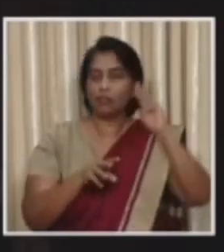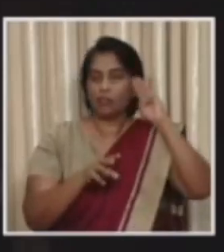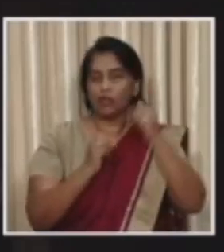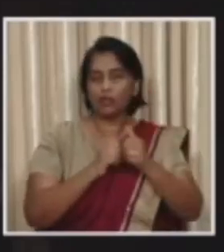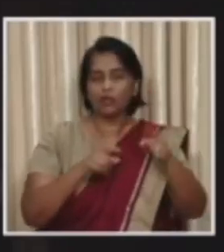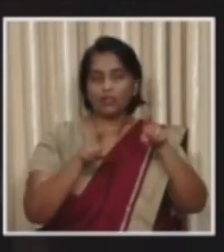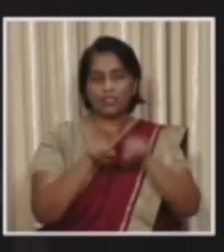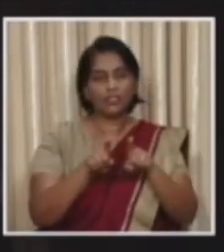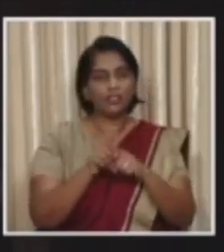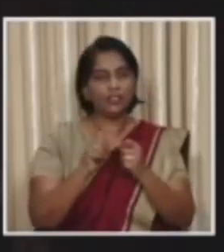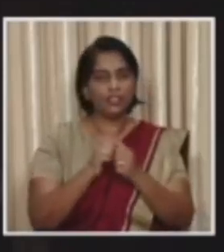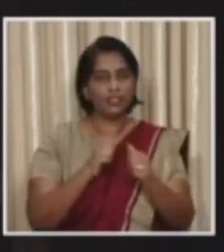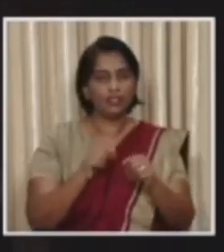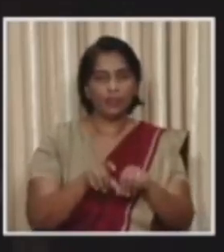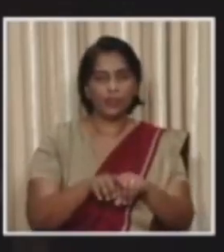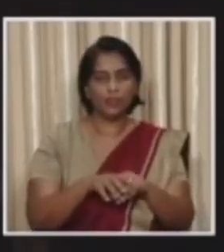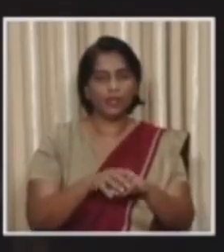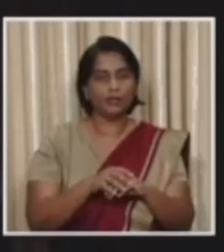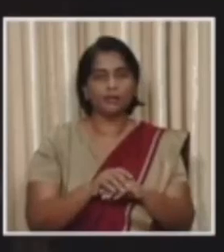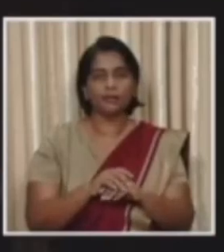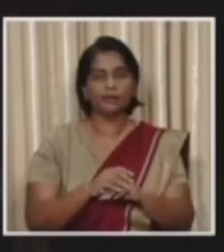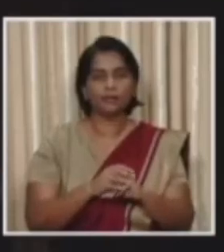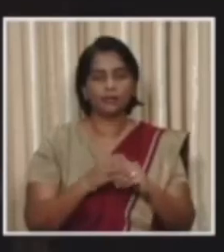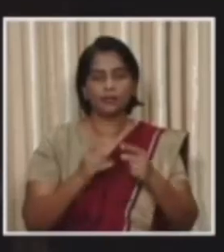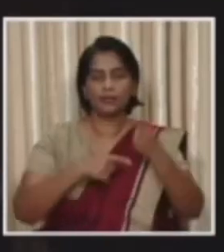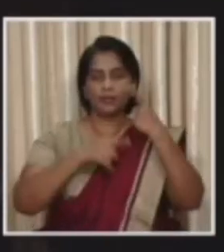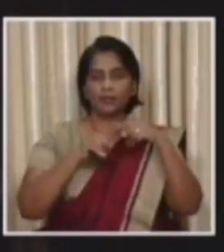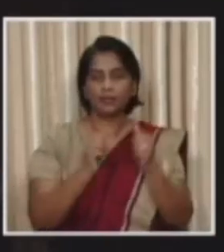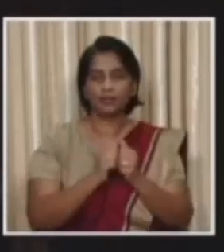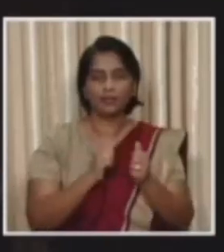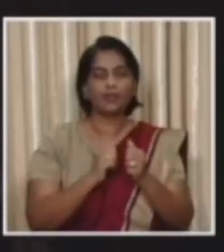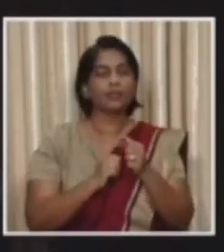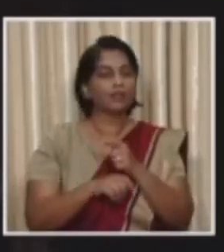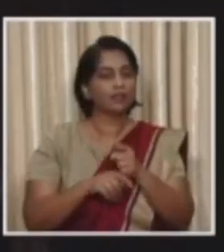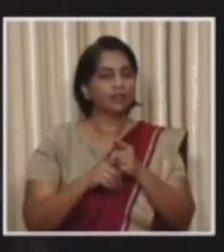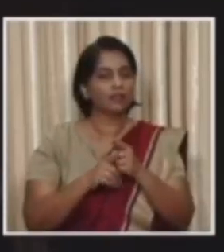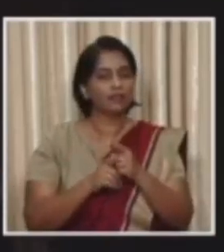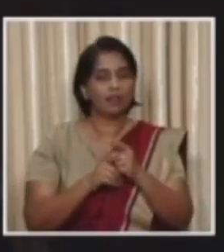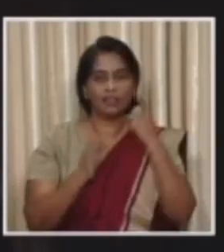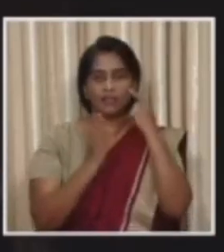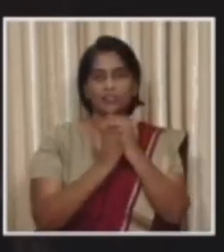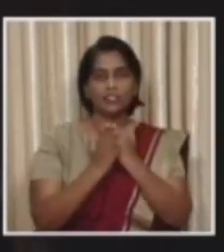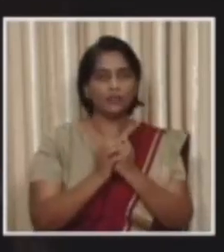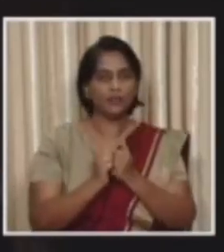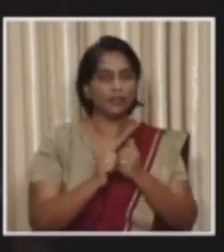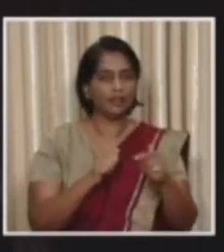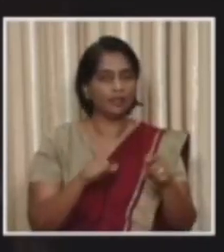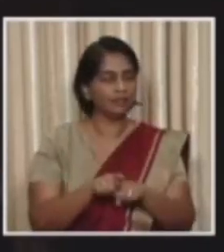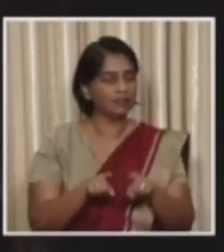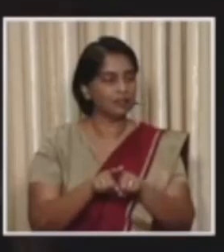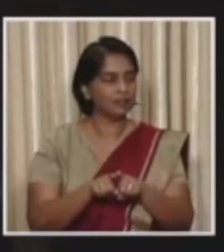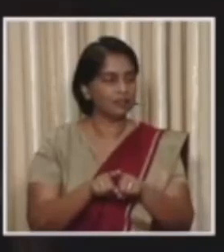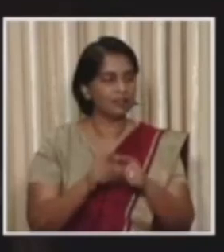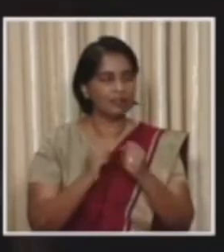ආකාරයටද ආර්ථිකයෙන් ගැලපෙනවද නැද්ද, එය මහබොරුවක්ද, කොහොමද කරන්න පුළුවන්? අපි දන්නවා මැතිවරණ ලං